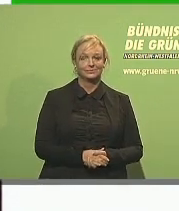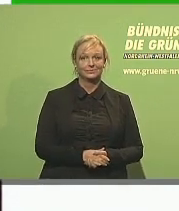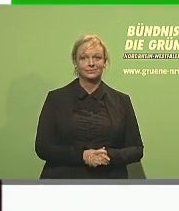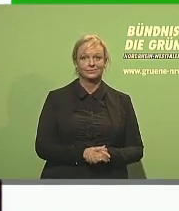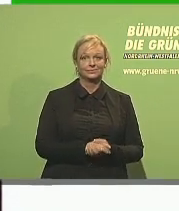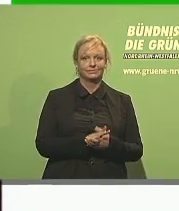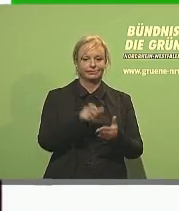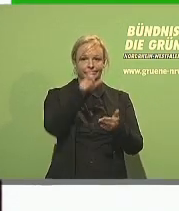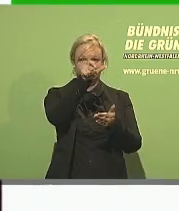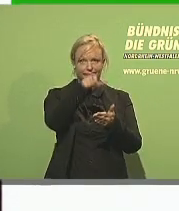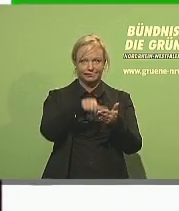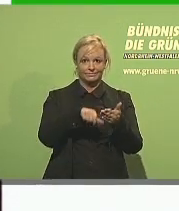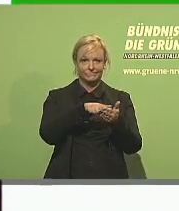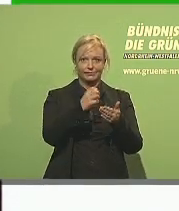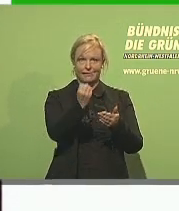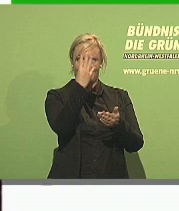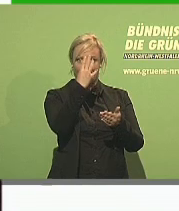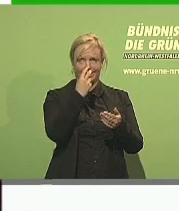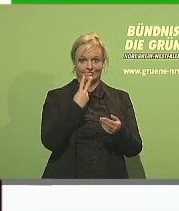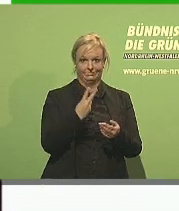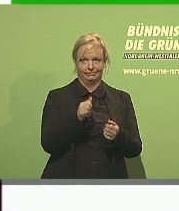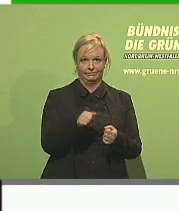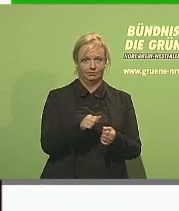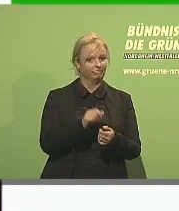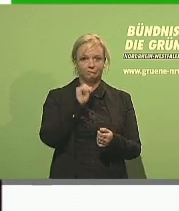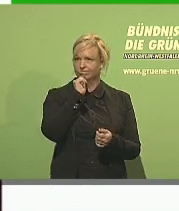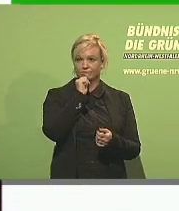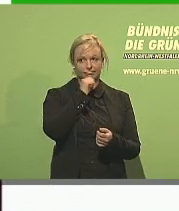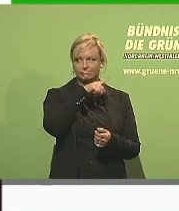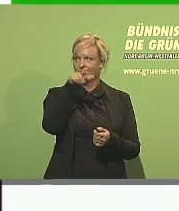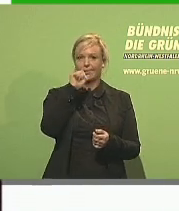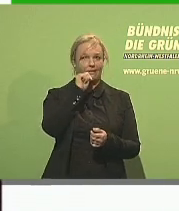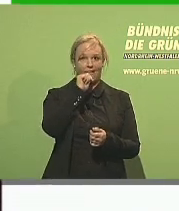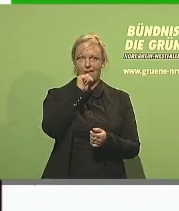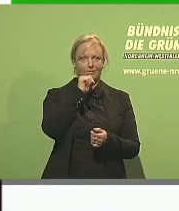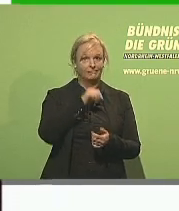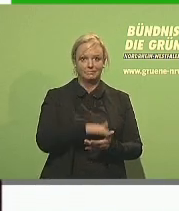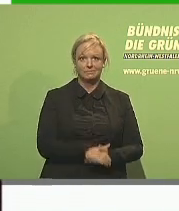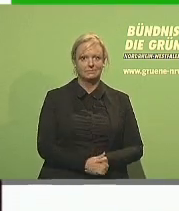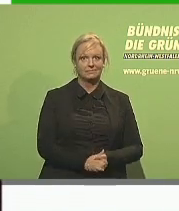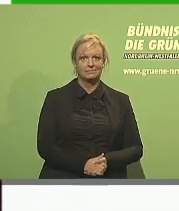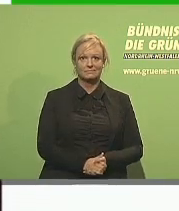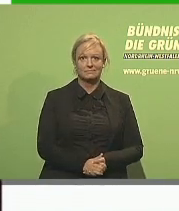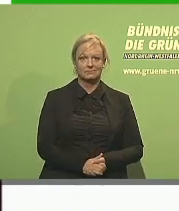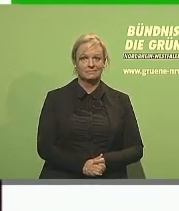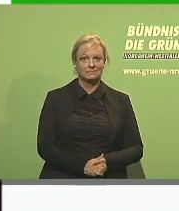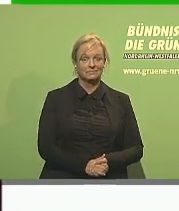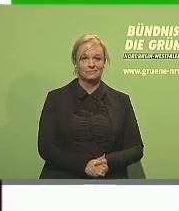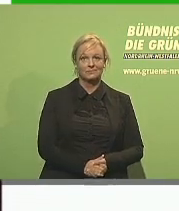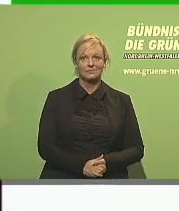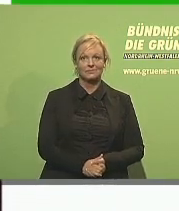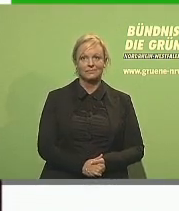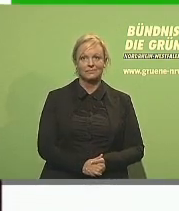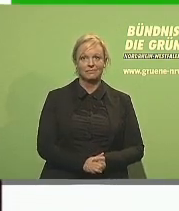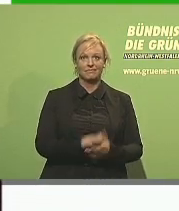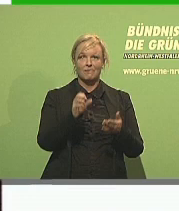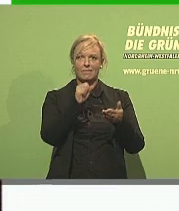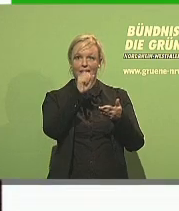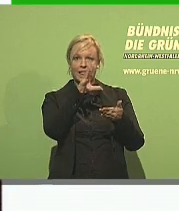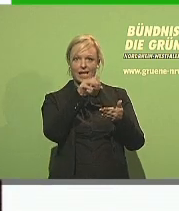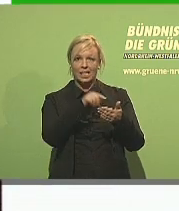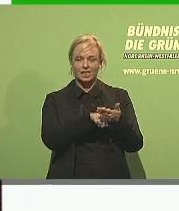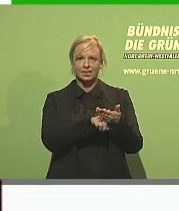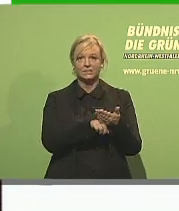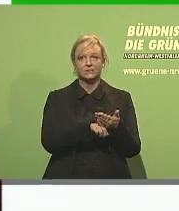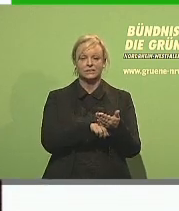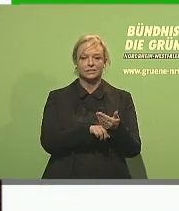erscheint ein Licht. Aber nur dann, wenn der Wahlgang ist. Das Licht erscheint aber nur